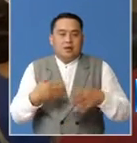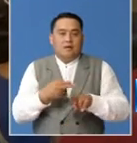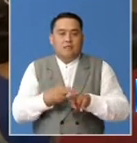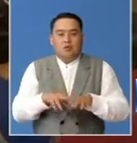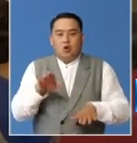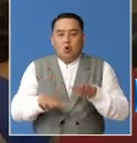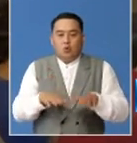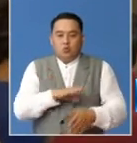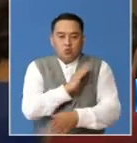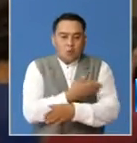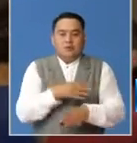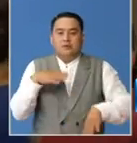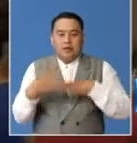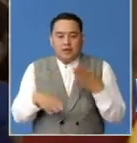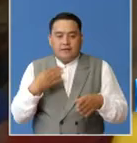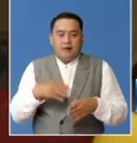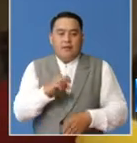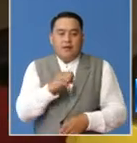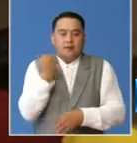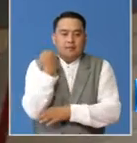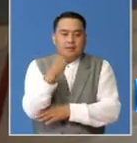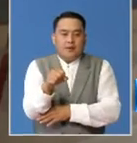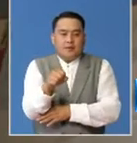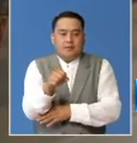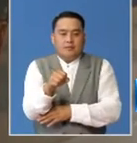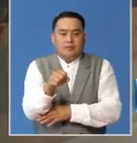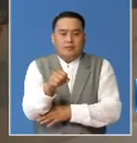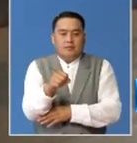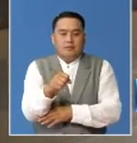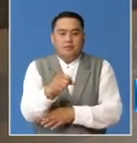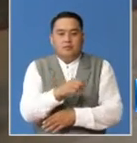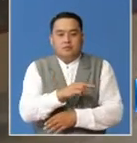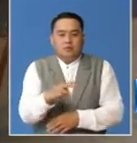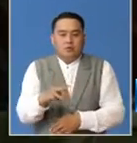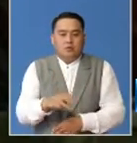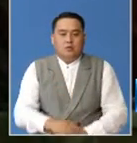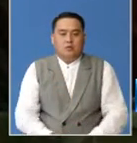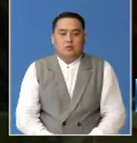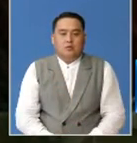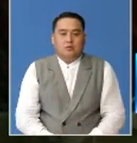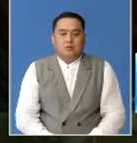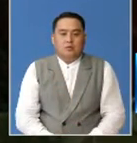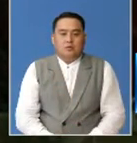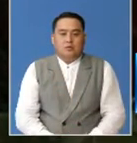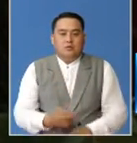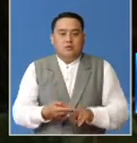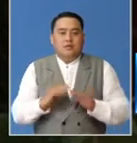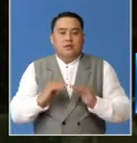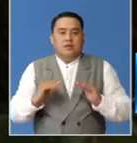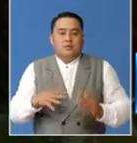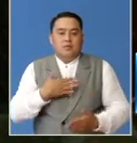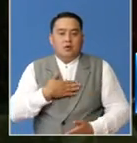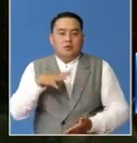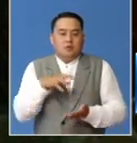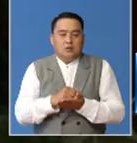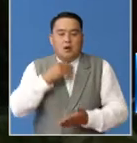И благодаря упорным тренировкам Мадияр отправил своего соперника в нокаут за считанные минуты. С самого детства со мной